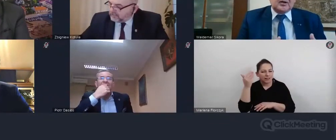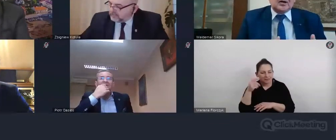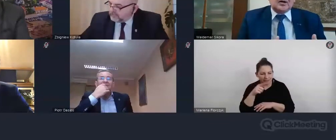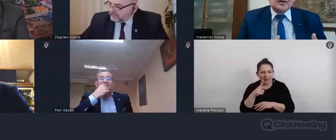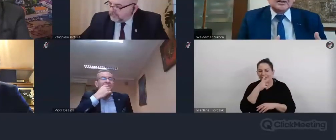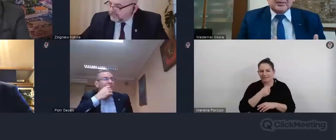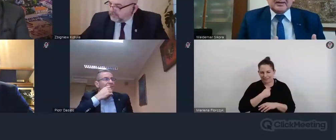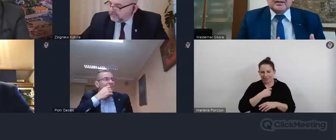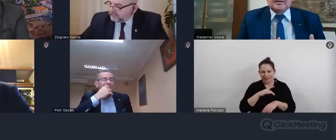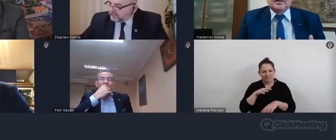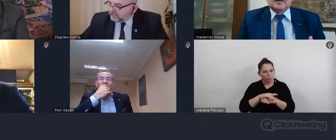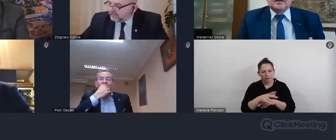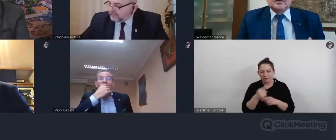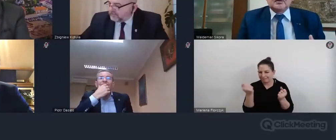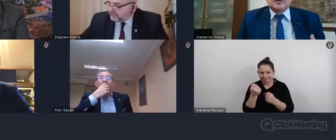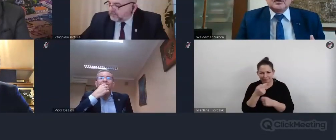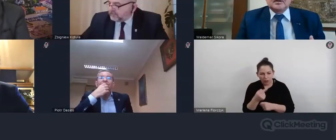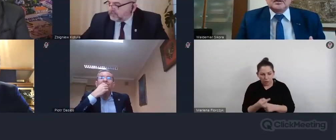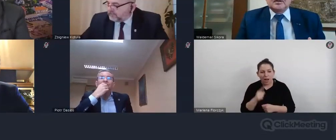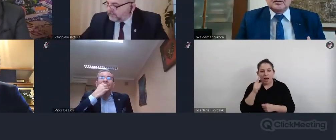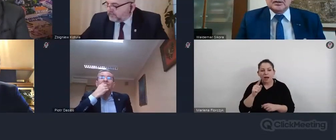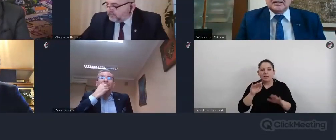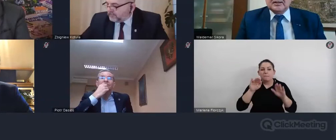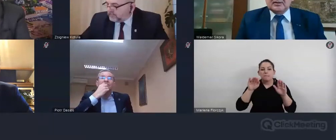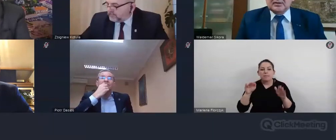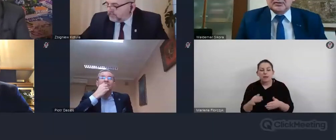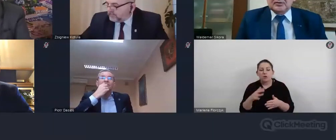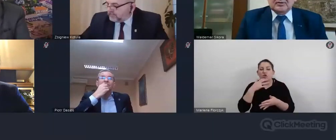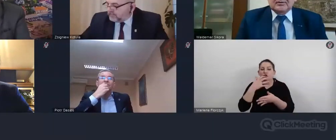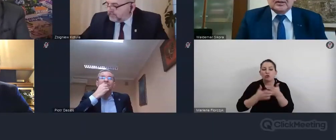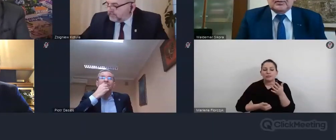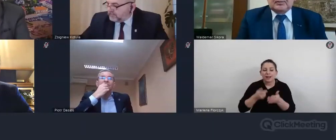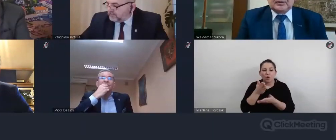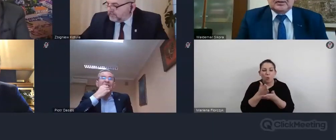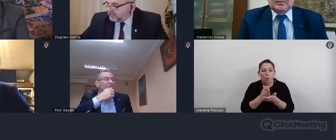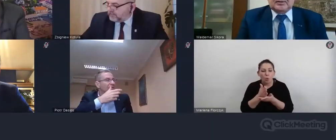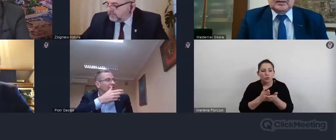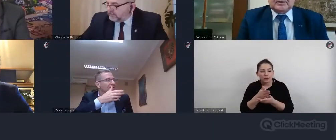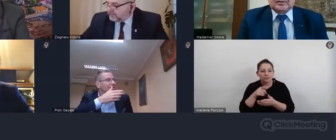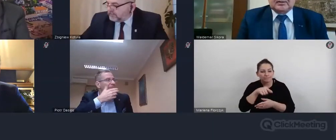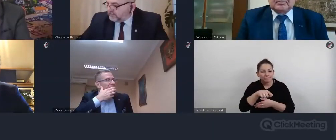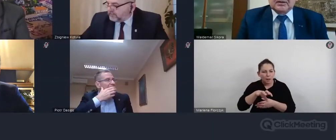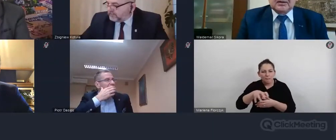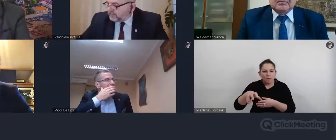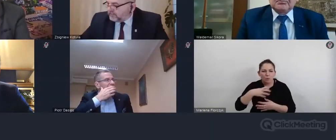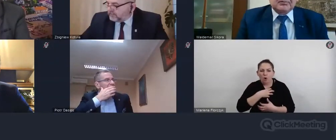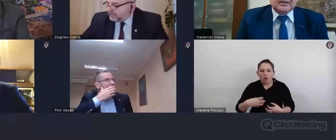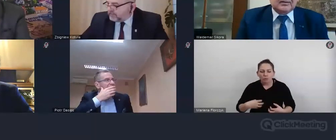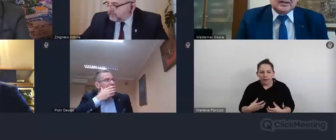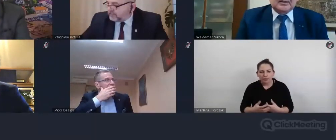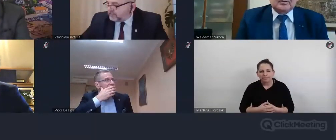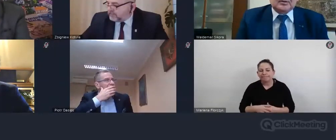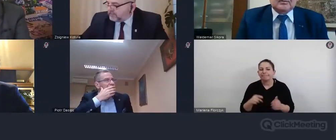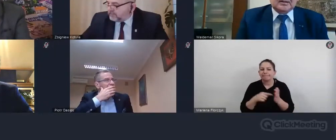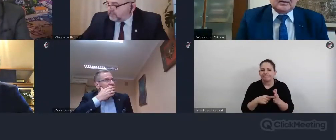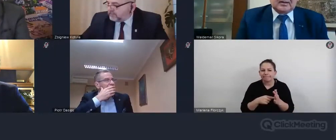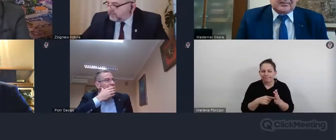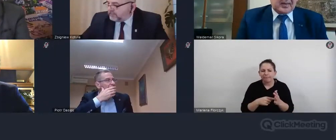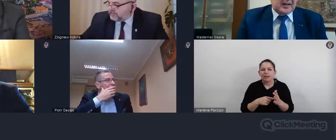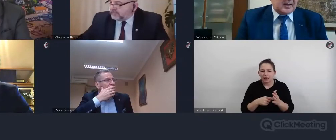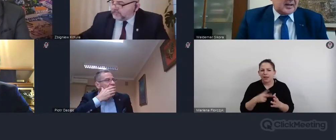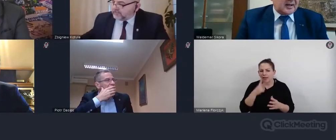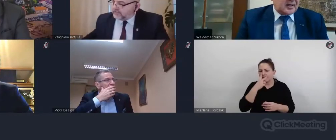o spadek i korzystanie z tych usług w tych podmiotach gospodarczych. To jest wyraźnie było